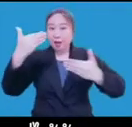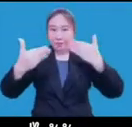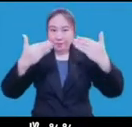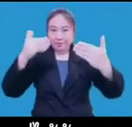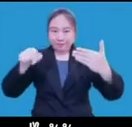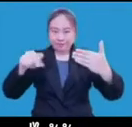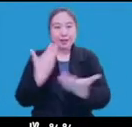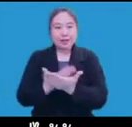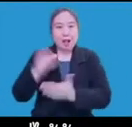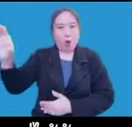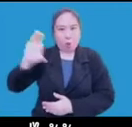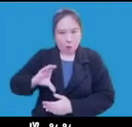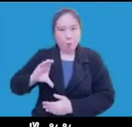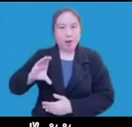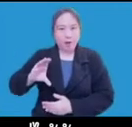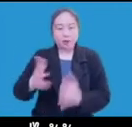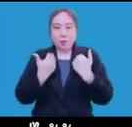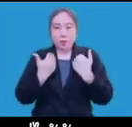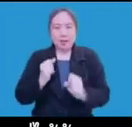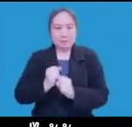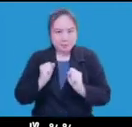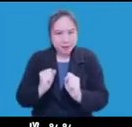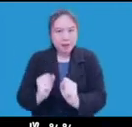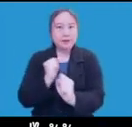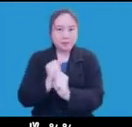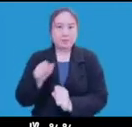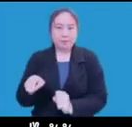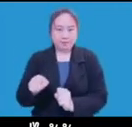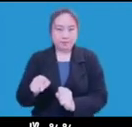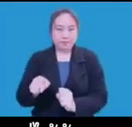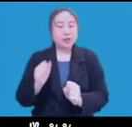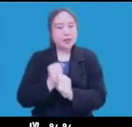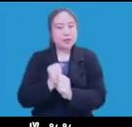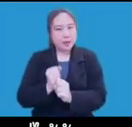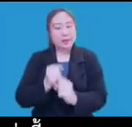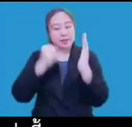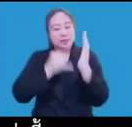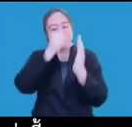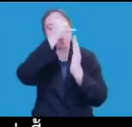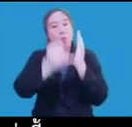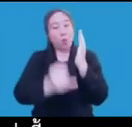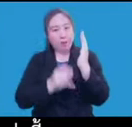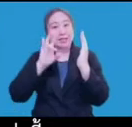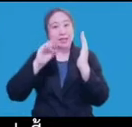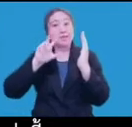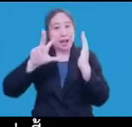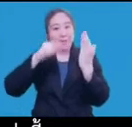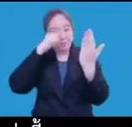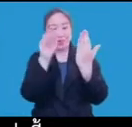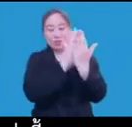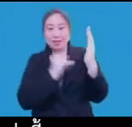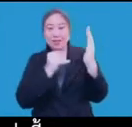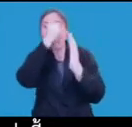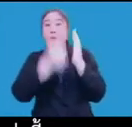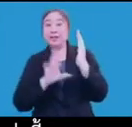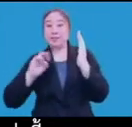ะเราได้รับงบประมาณแล้วตอนนี้อยู่ในระหว่างดำเนินการก็จะดำเนินการในทุกจังหวัด73จังหวัดทั่วประเท